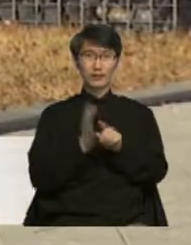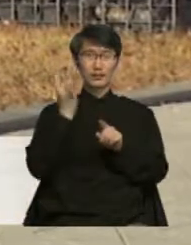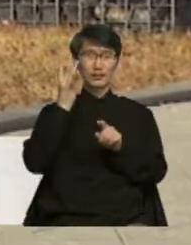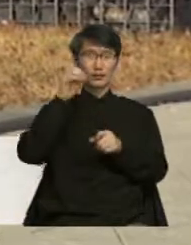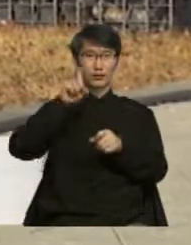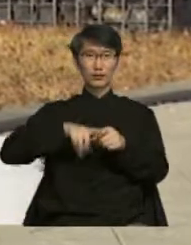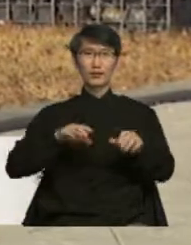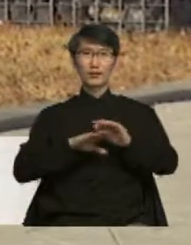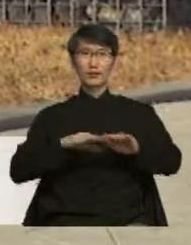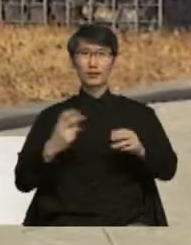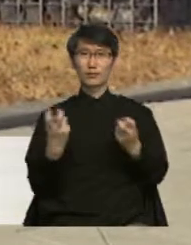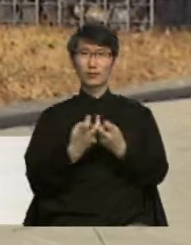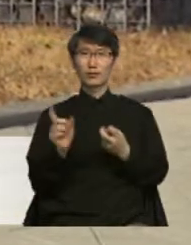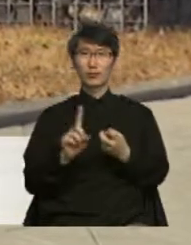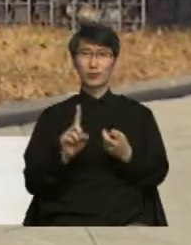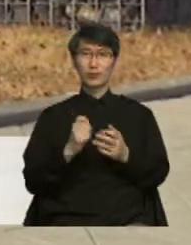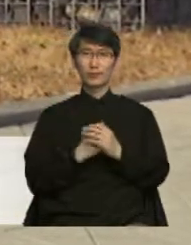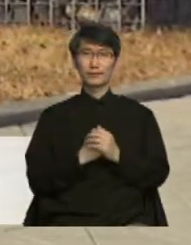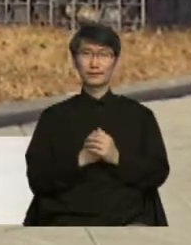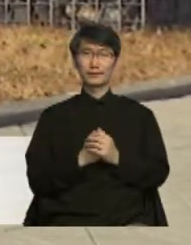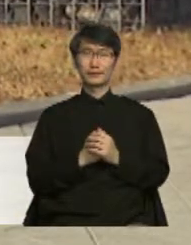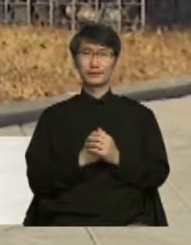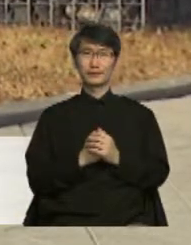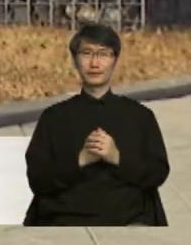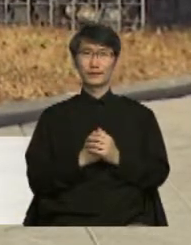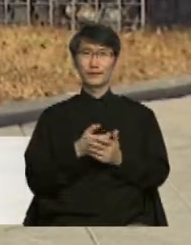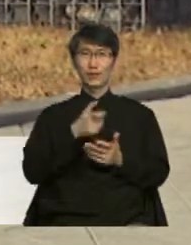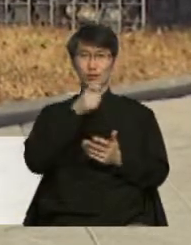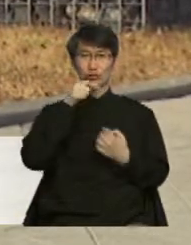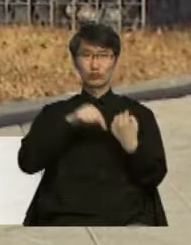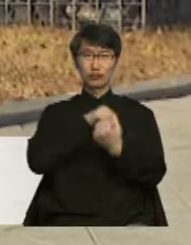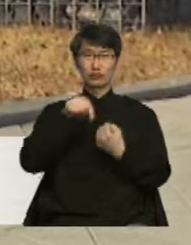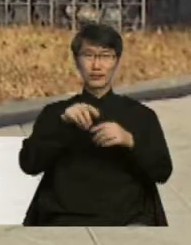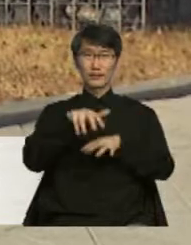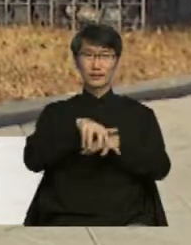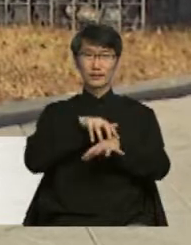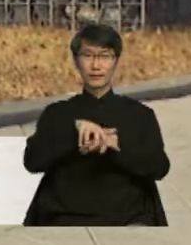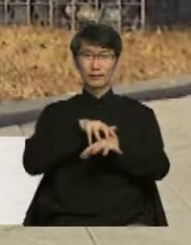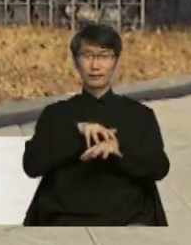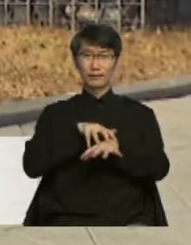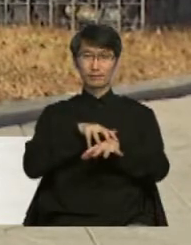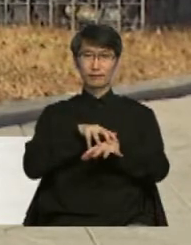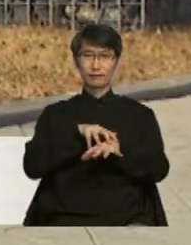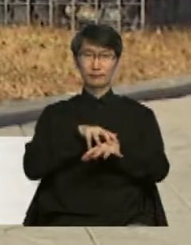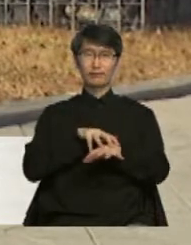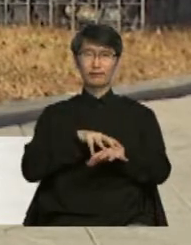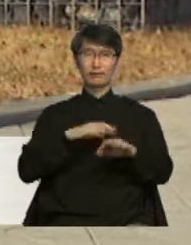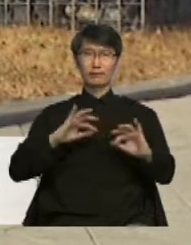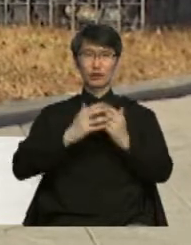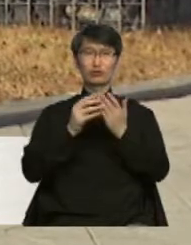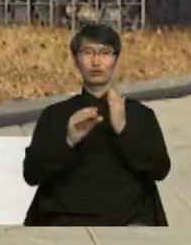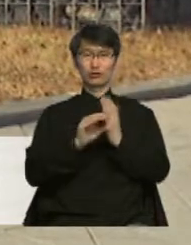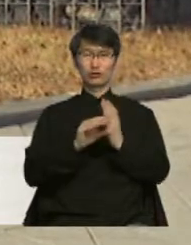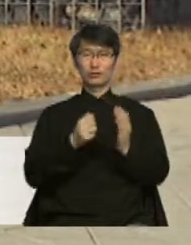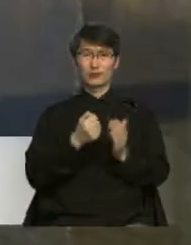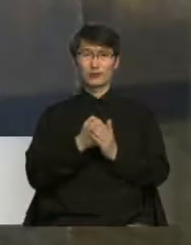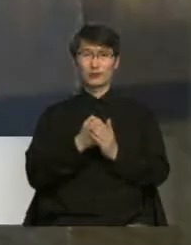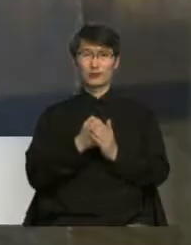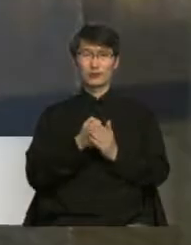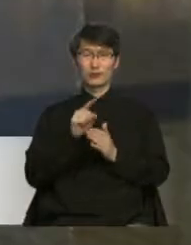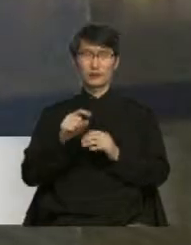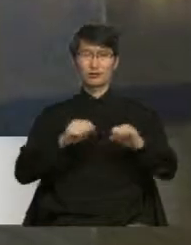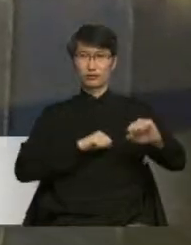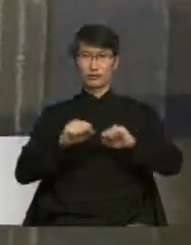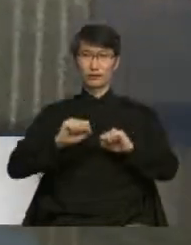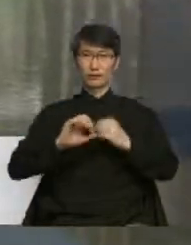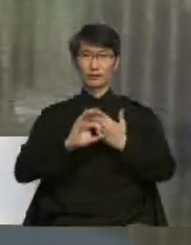근본적인 해결책 어떤 것들이 있다고 보시나요? 그러니까 물 순환 시스템이나 이런 것은 다 이제 설계 중이니까 그것이